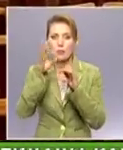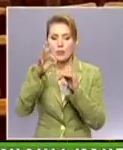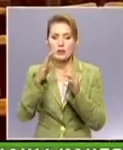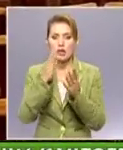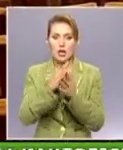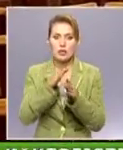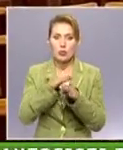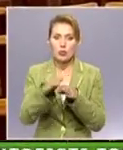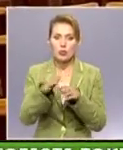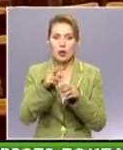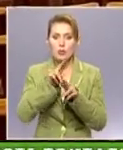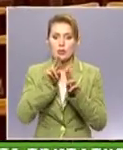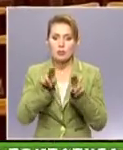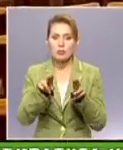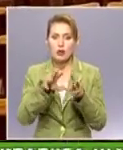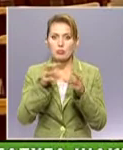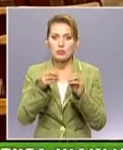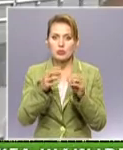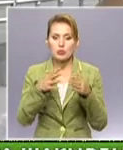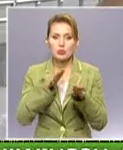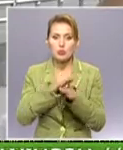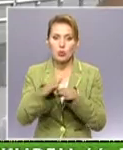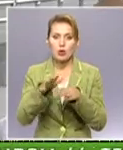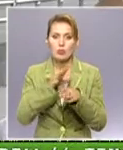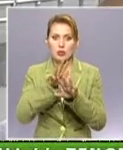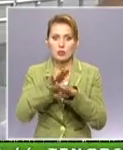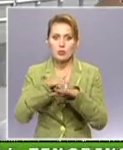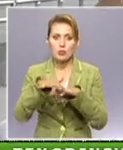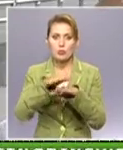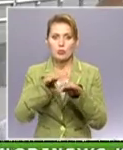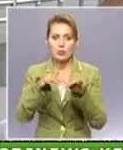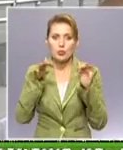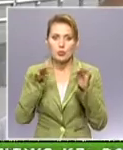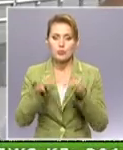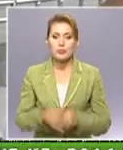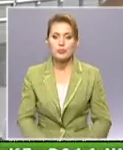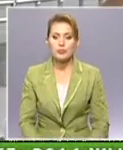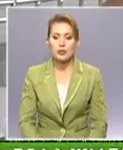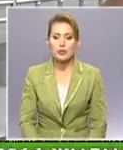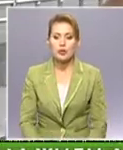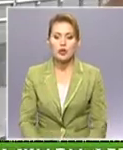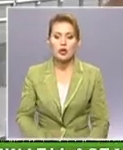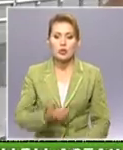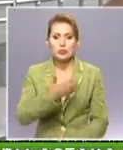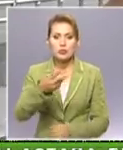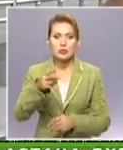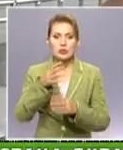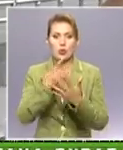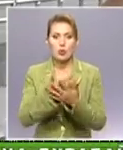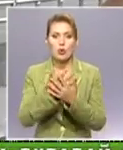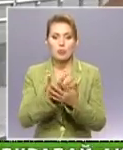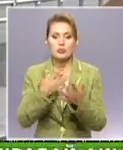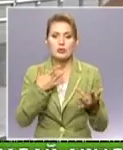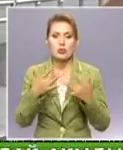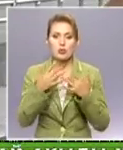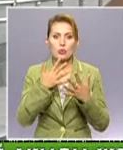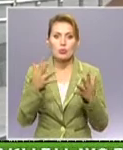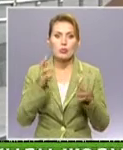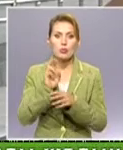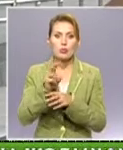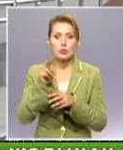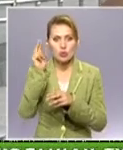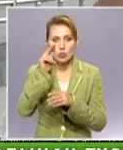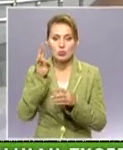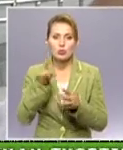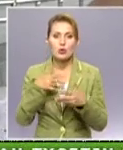толтырады, ал премьерада зал лық толы болып келеді. Надо нашу публику приучать. Біздің қоғамға жалпы театрға көбірек баруды үндеу